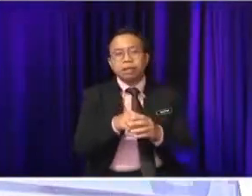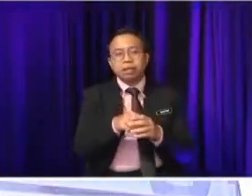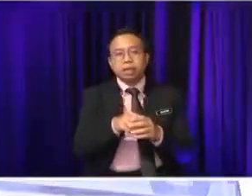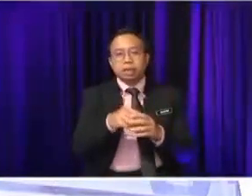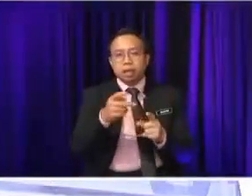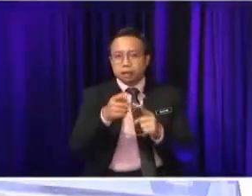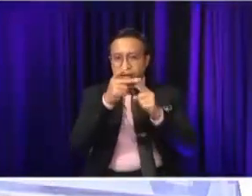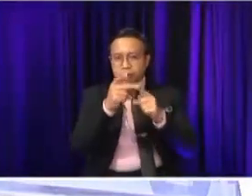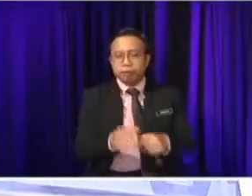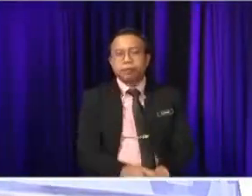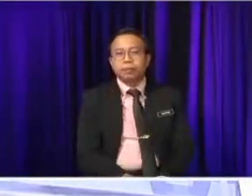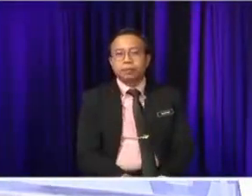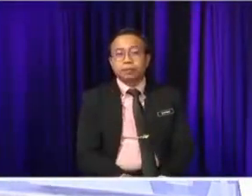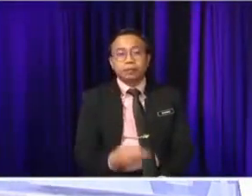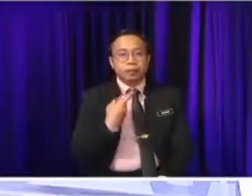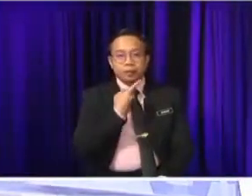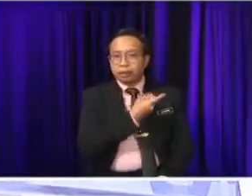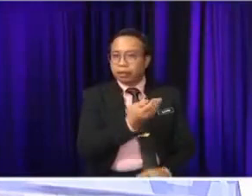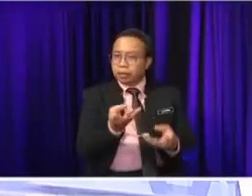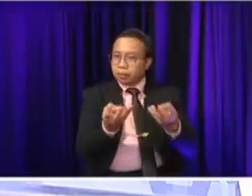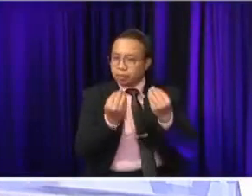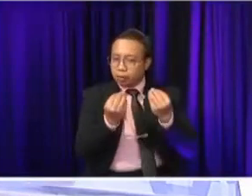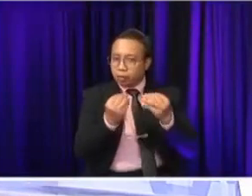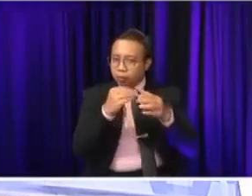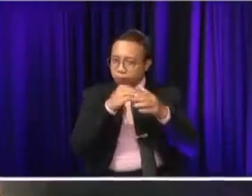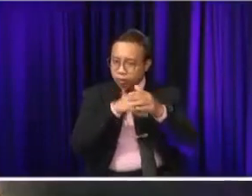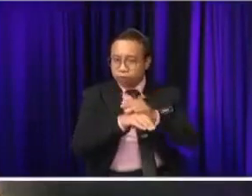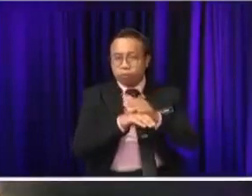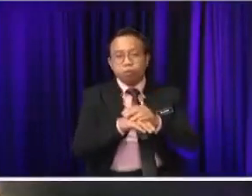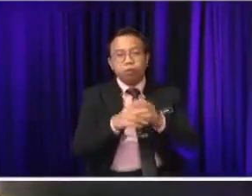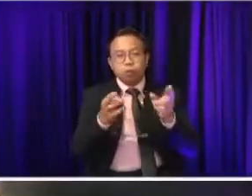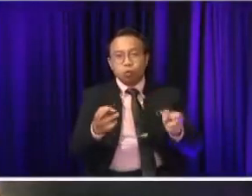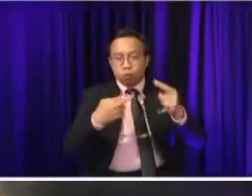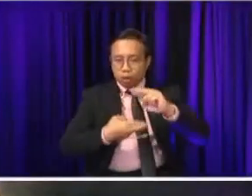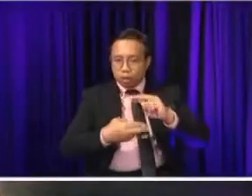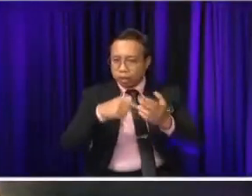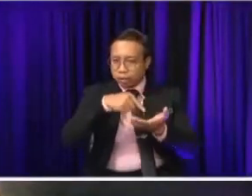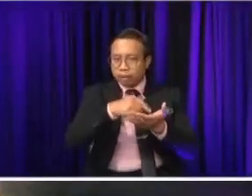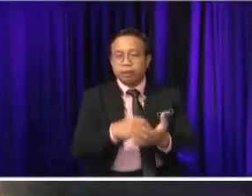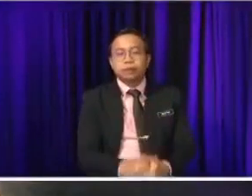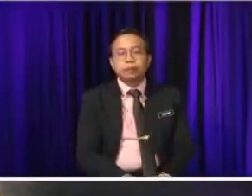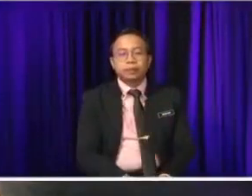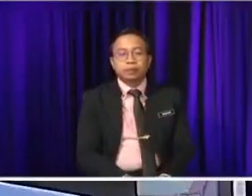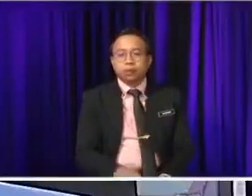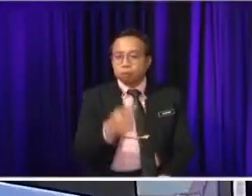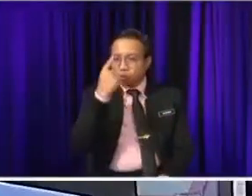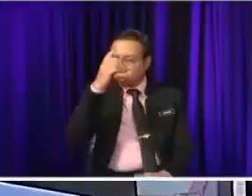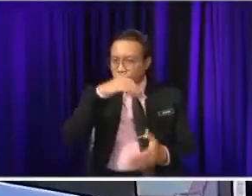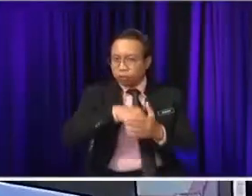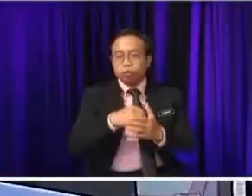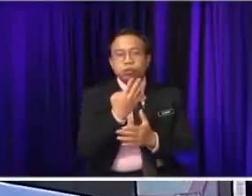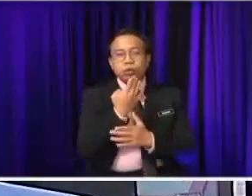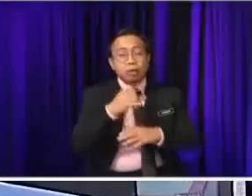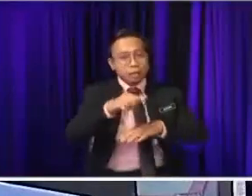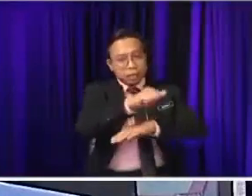jadi ke sana ke sini yang kita masukkan di dalam ruangan ini Oke jadi untuk masuk ke warna ditengok